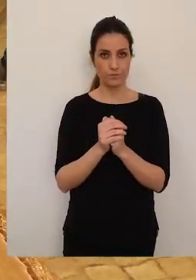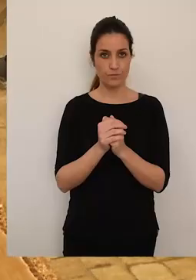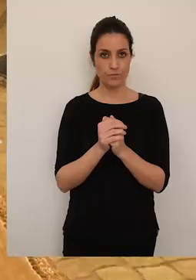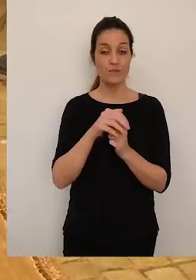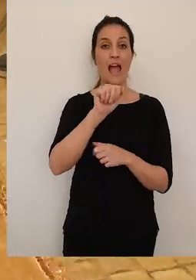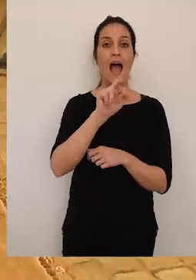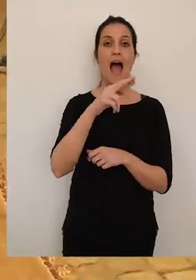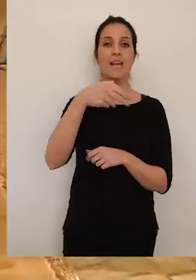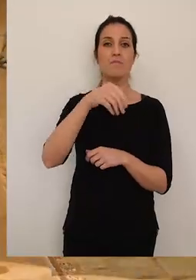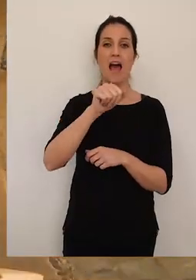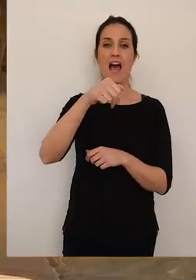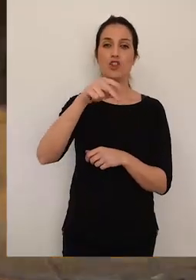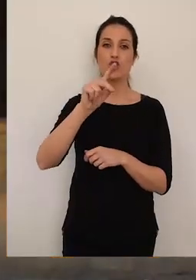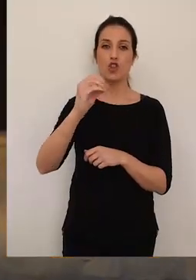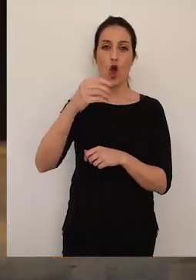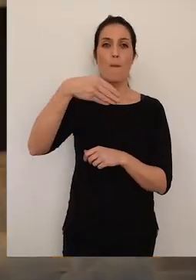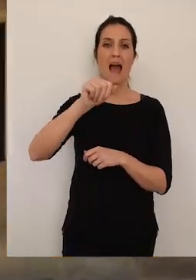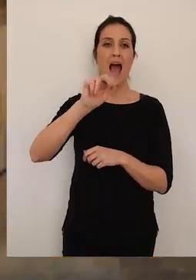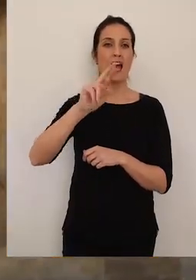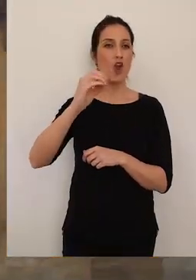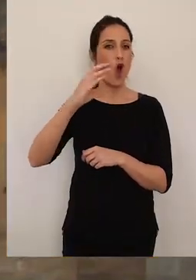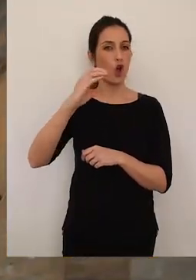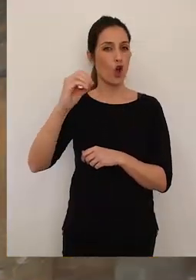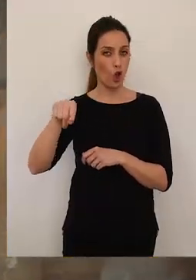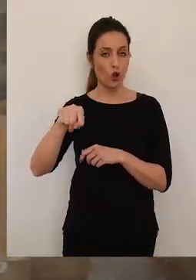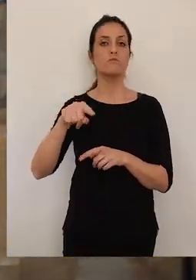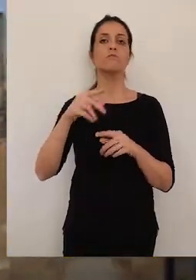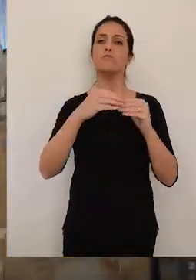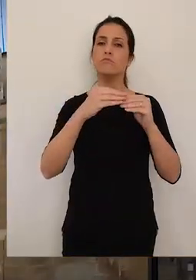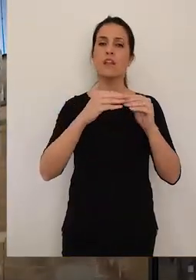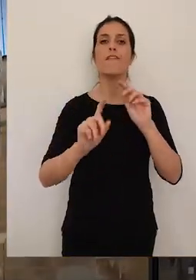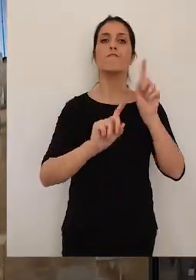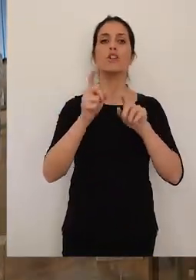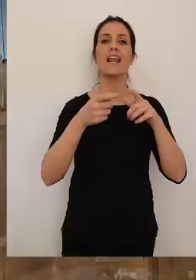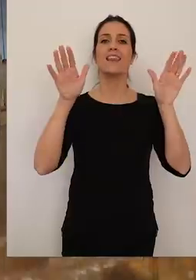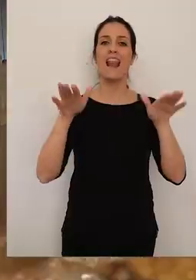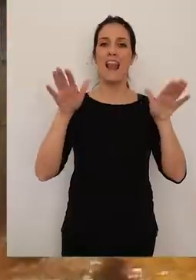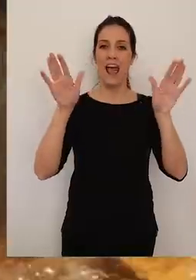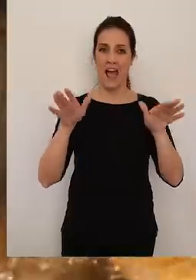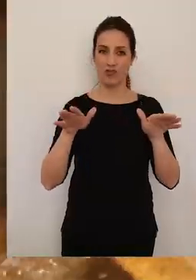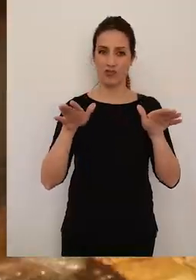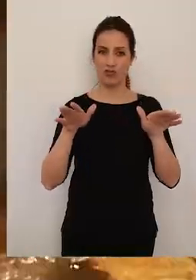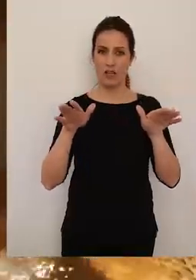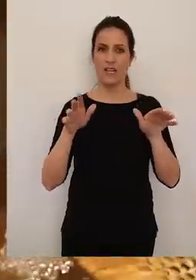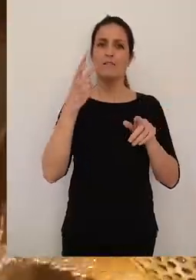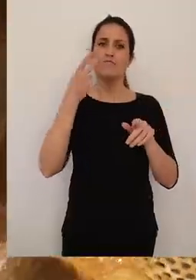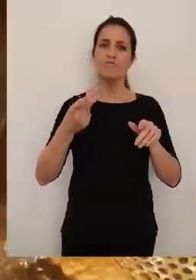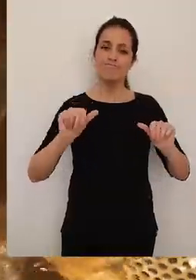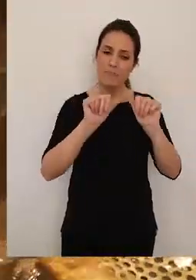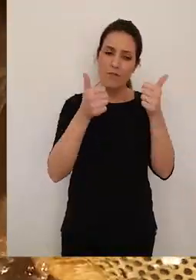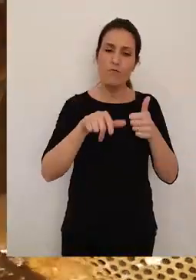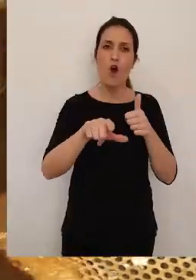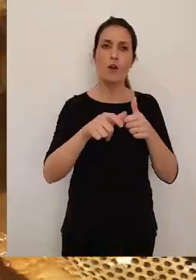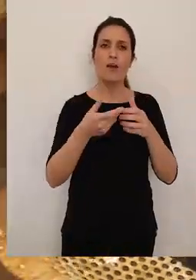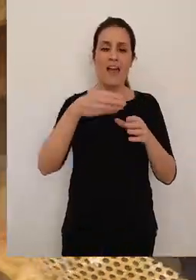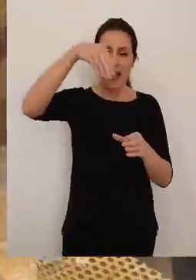Il celebre Armando Marrocco ha realizzato invece la Fontana degli Angeli, riformulando concettualmente il design degli antichi contenitori